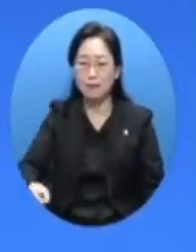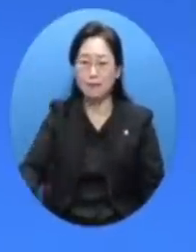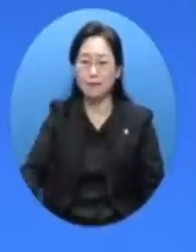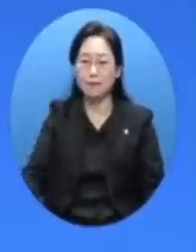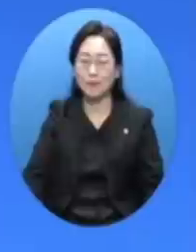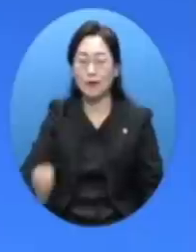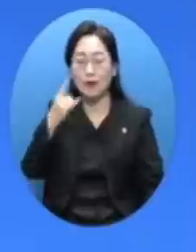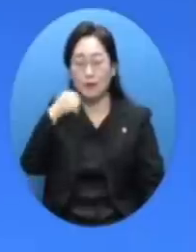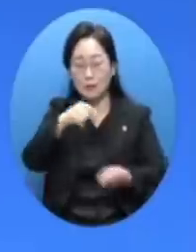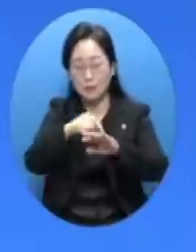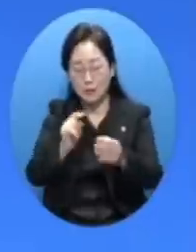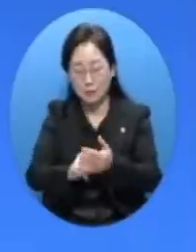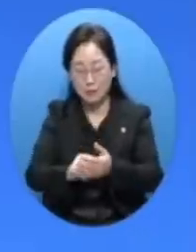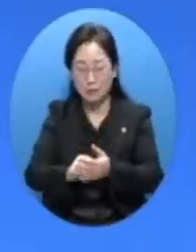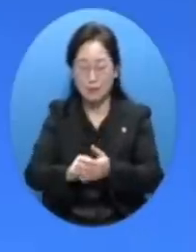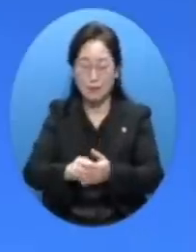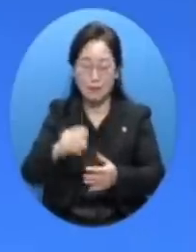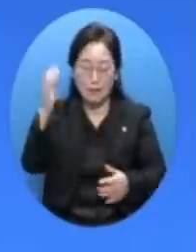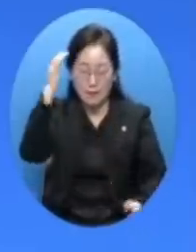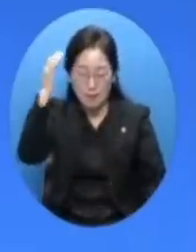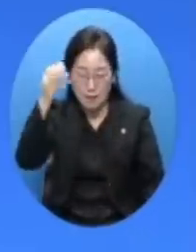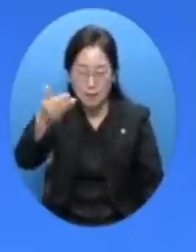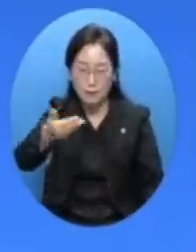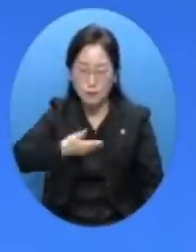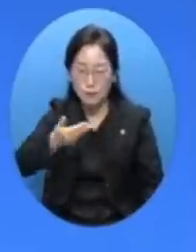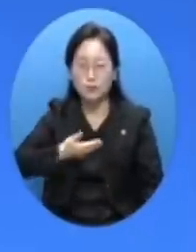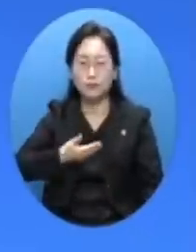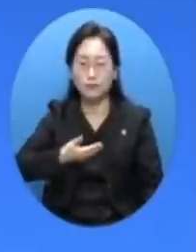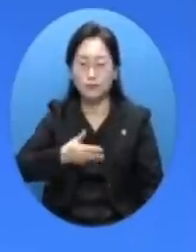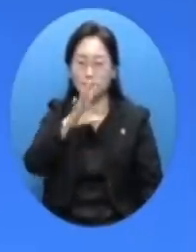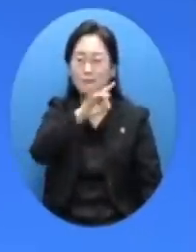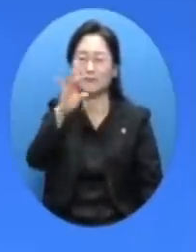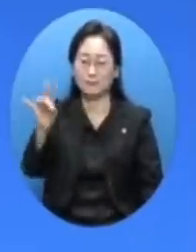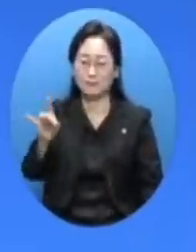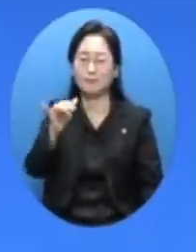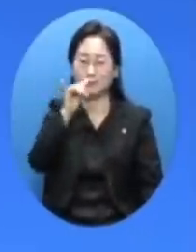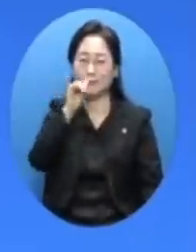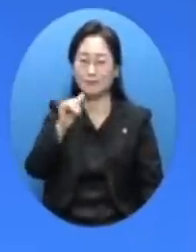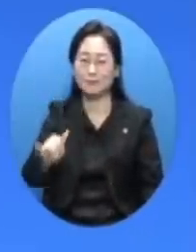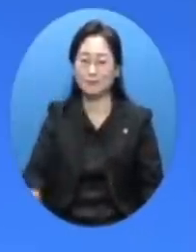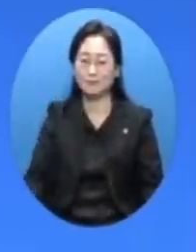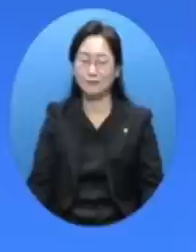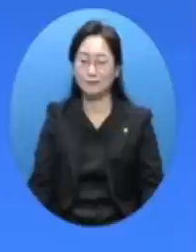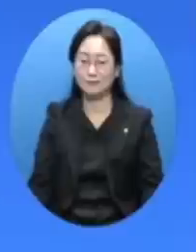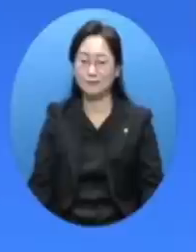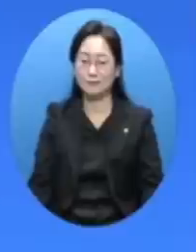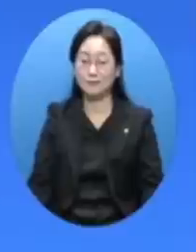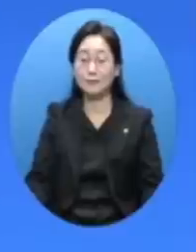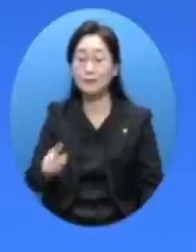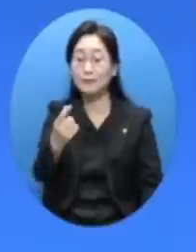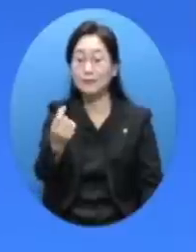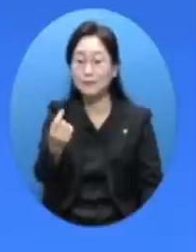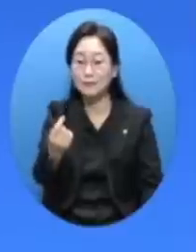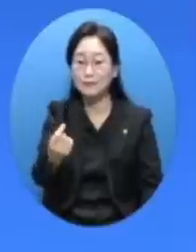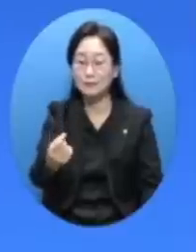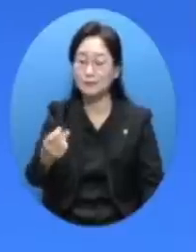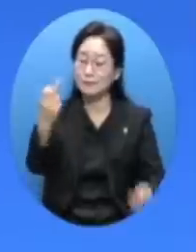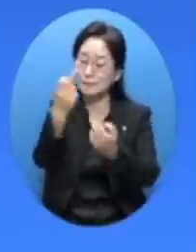어머니 마음을 너무나 괴롭게 하는 그런 경우도 우리가 종종 보게 됩니다. 그렇게